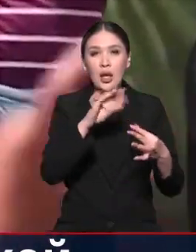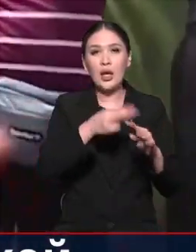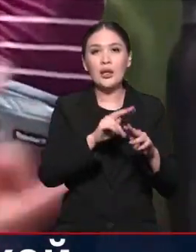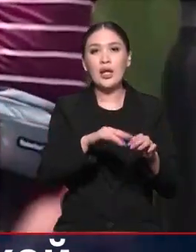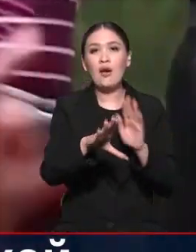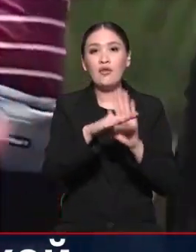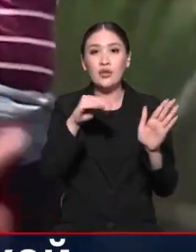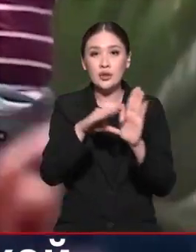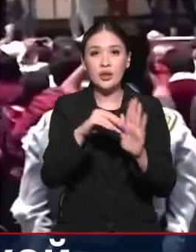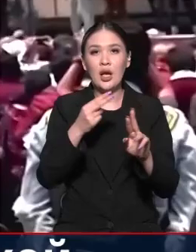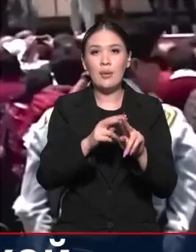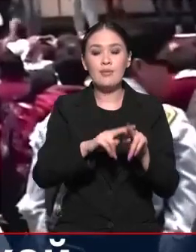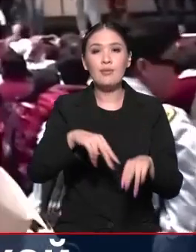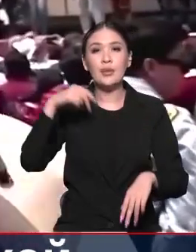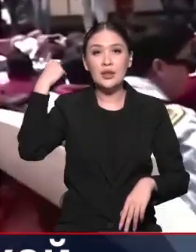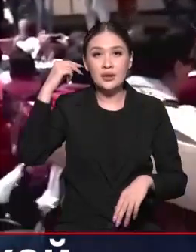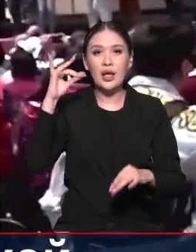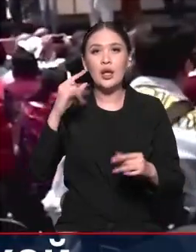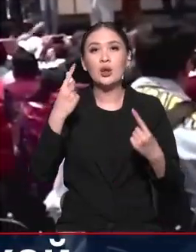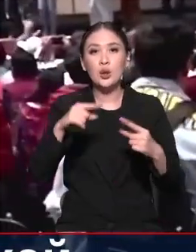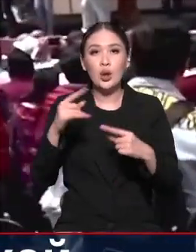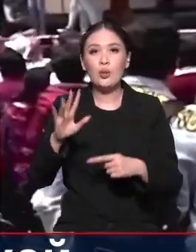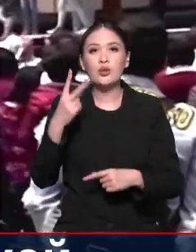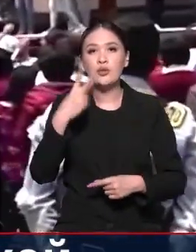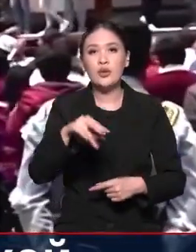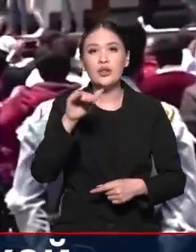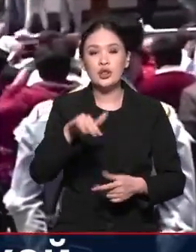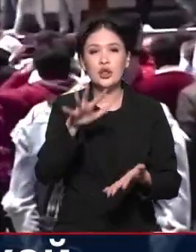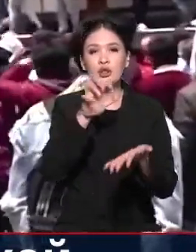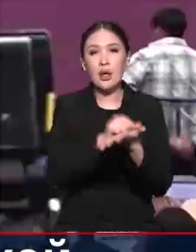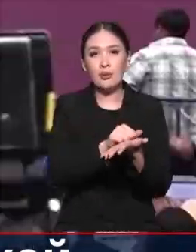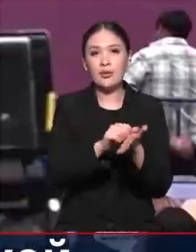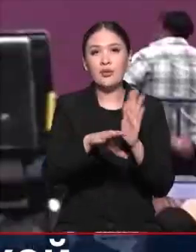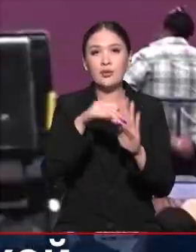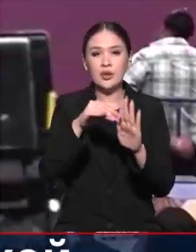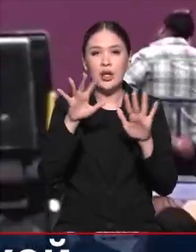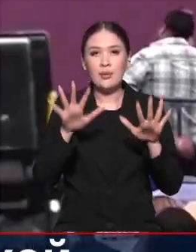голосования кроме поста президента будут заняты более 20.000 выборных должностей